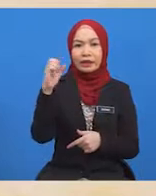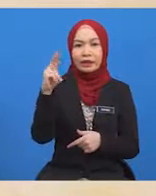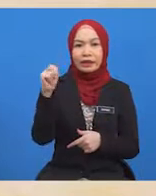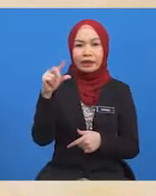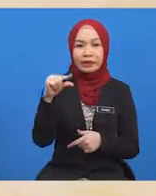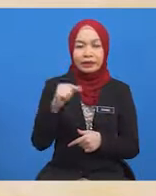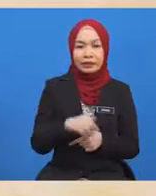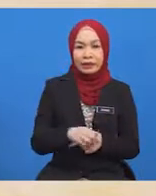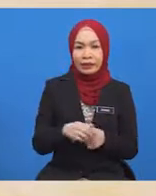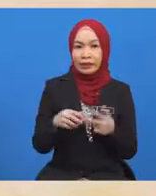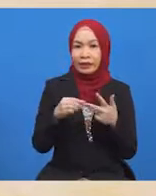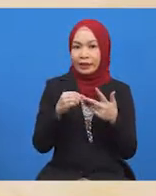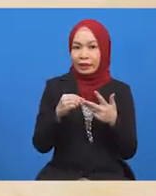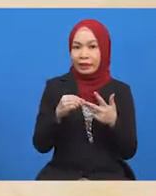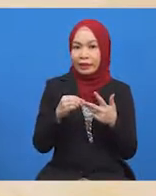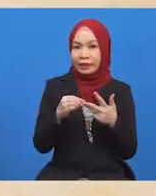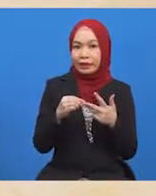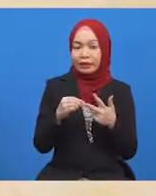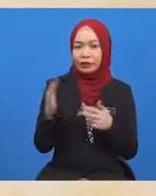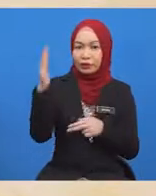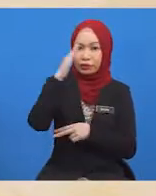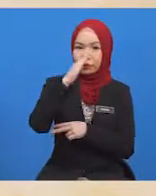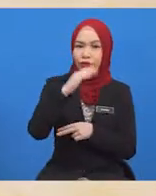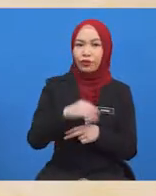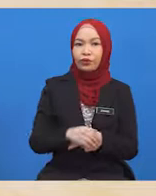Dan ketiga, satah condong.